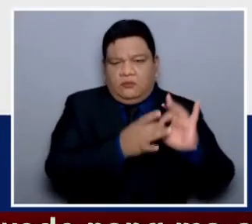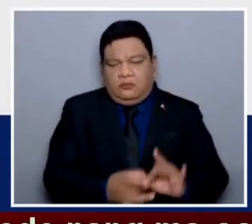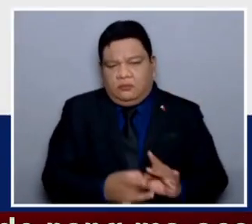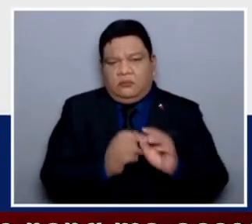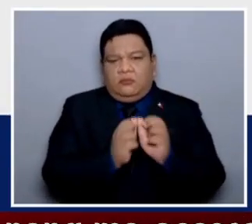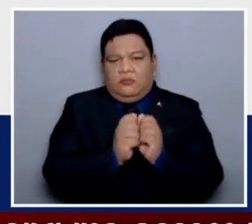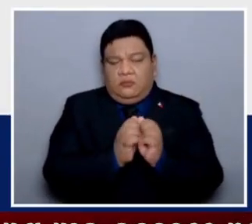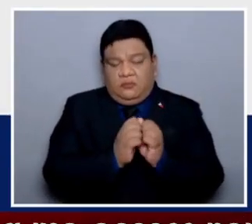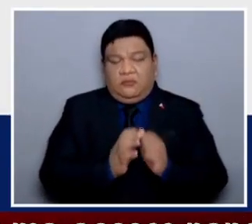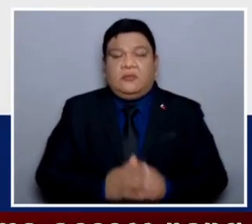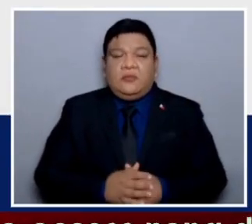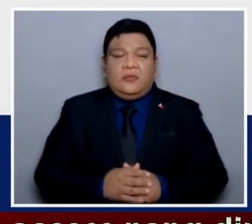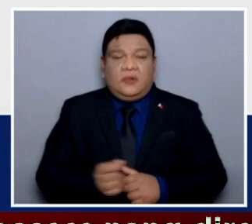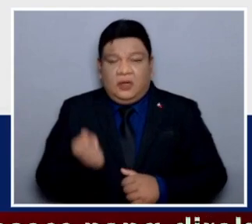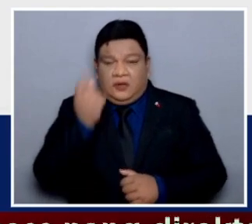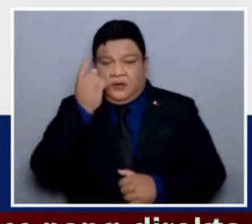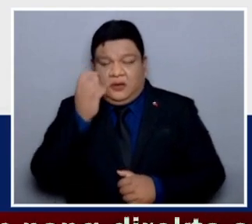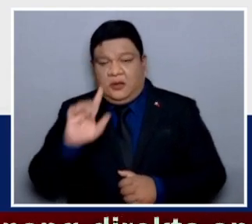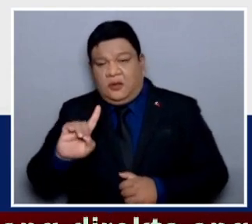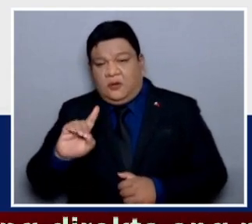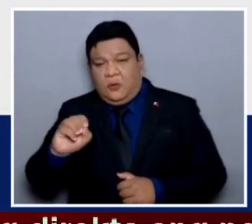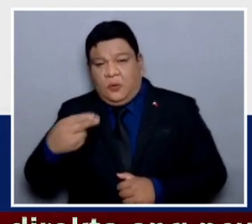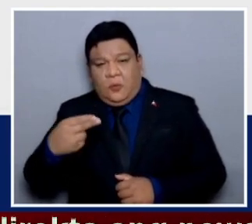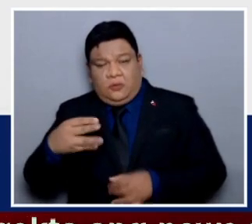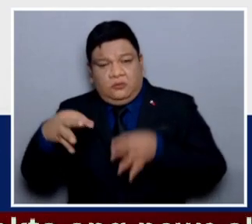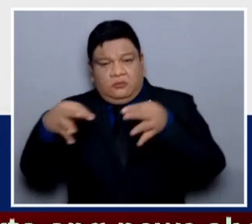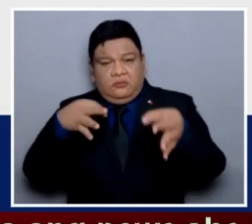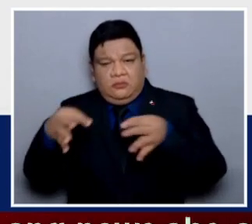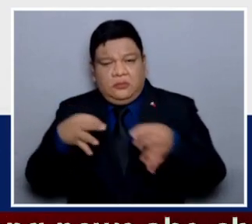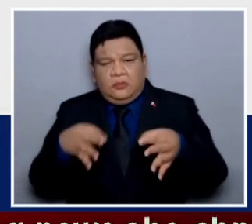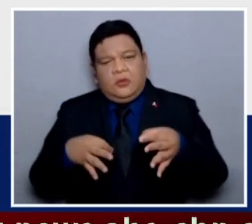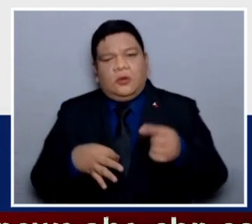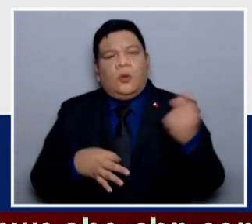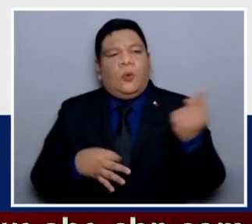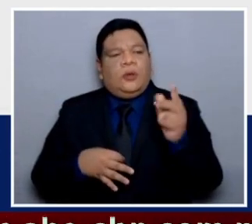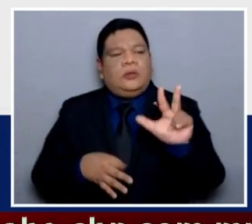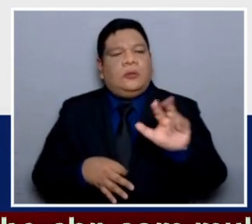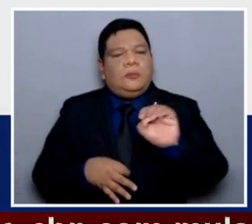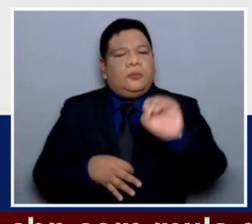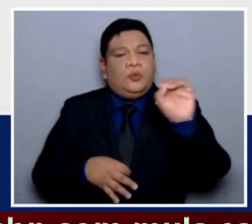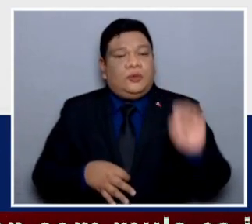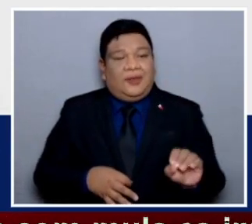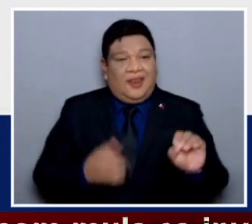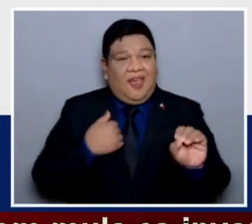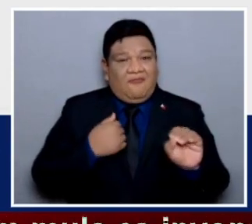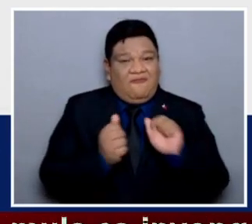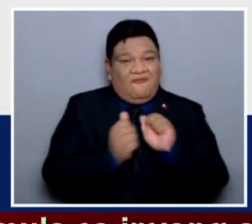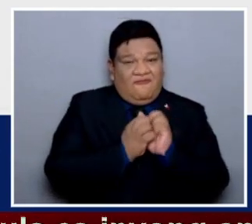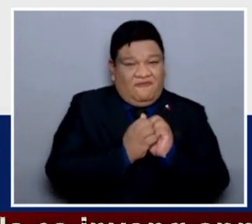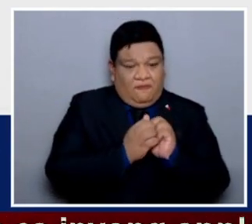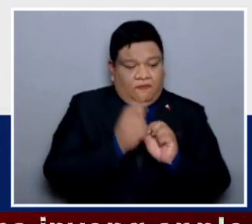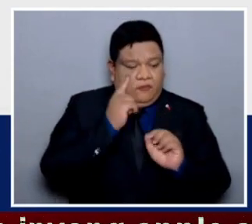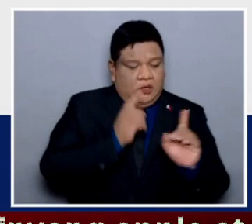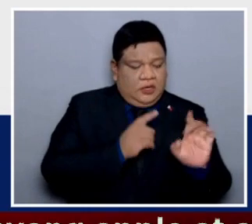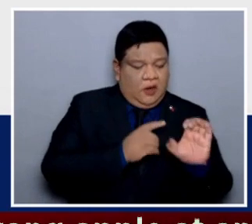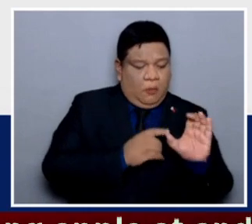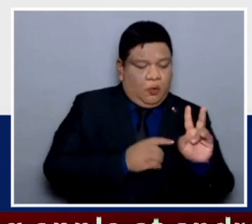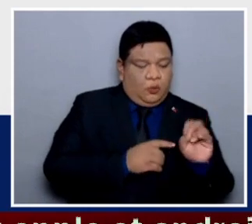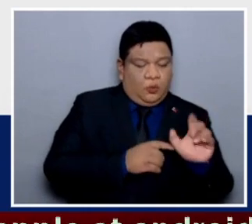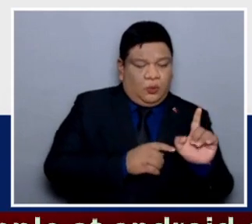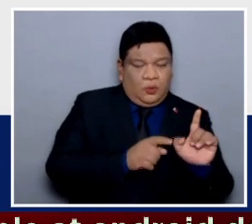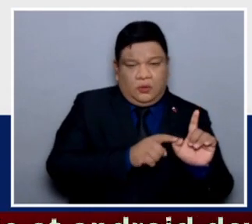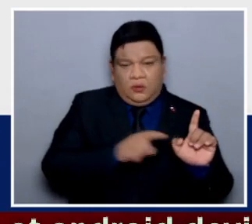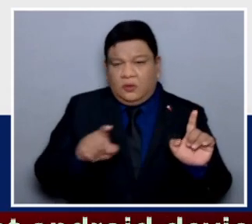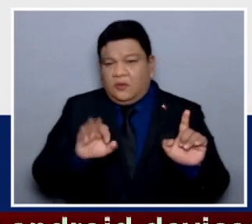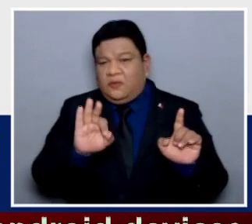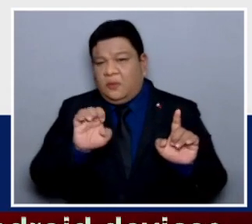kabila nito, sinabi ng DOH na 3% lang ng tinamaan ng naturang variant of concern sa pagitan ng Disyembre 2021 at